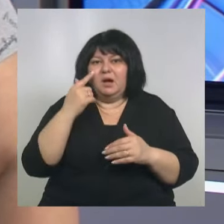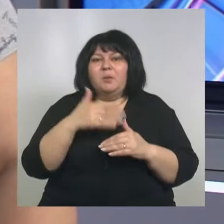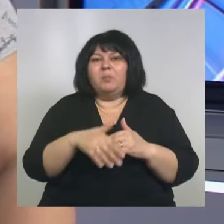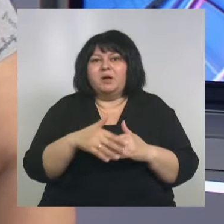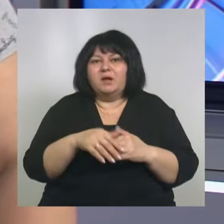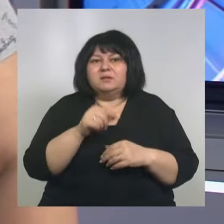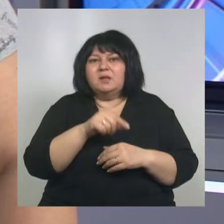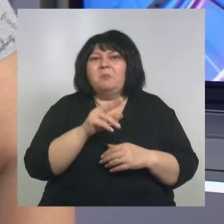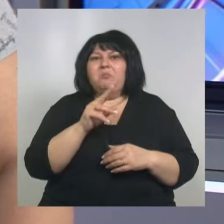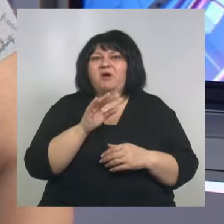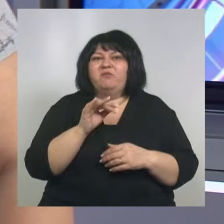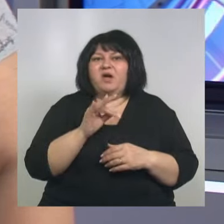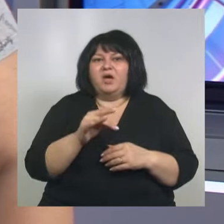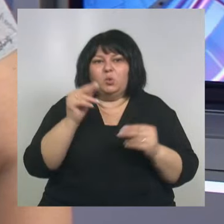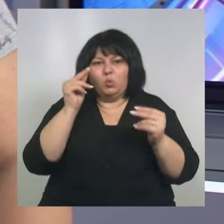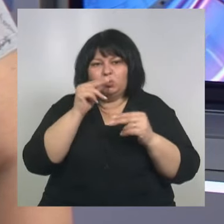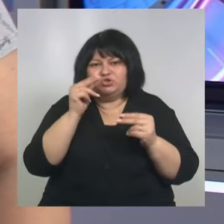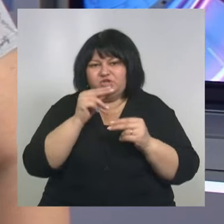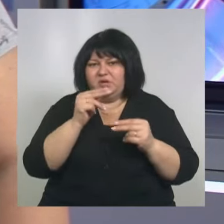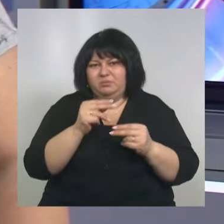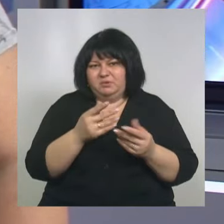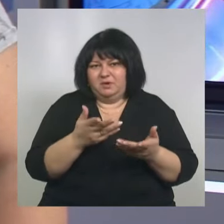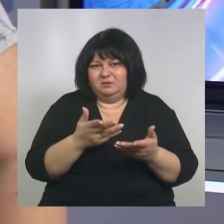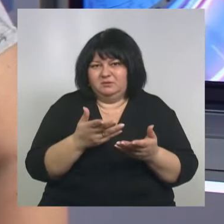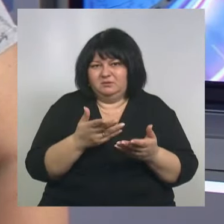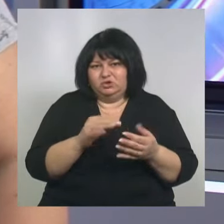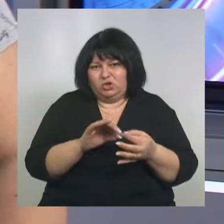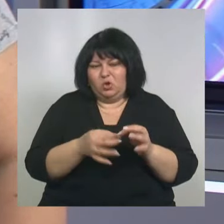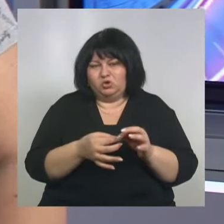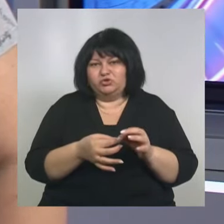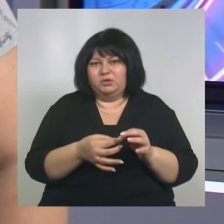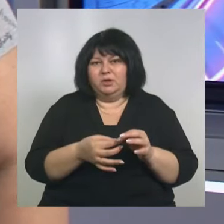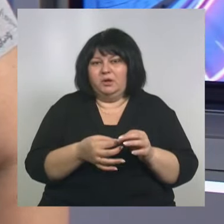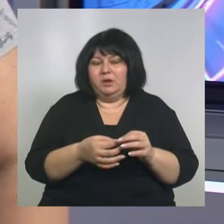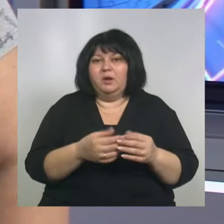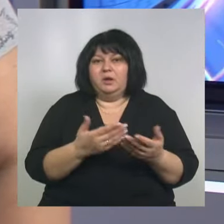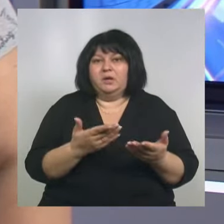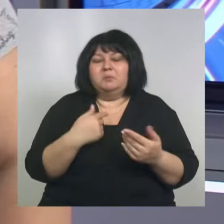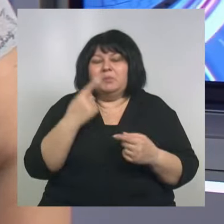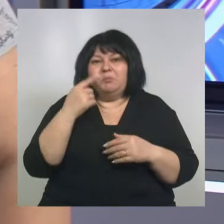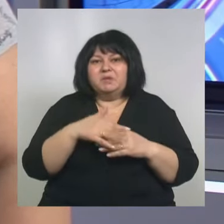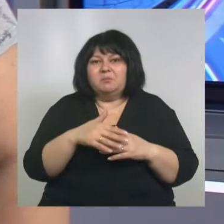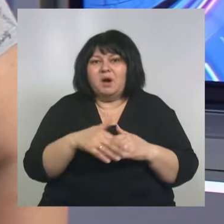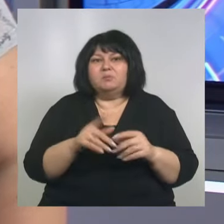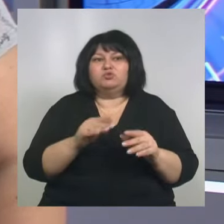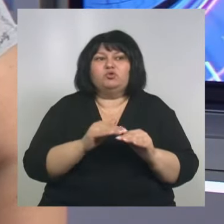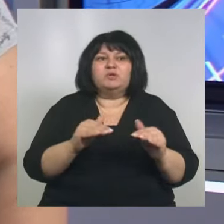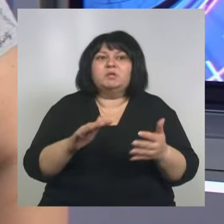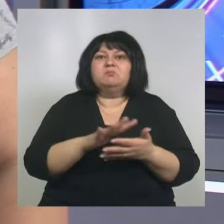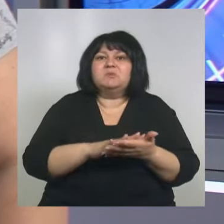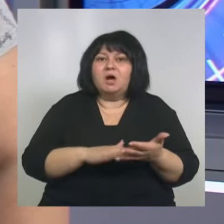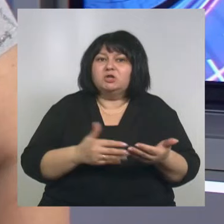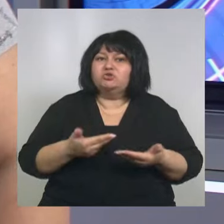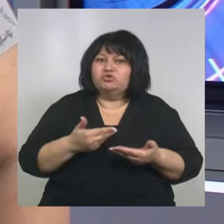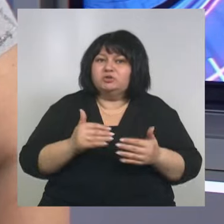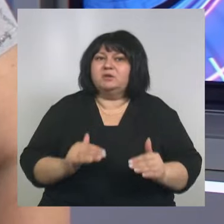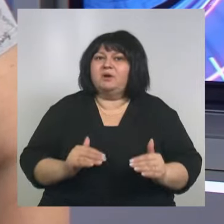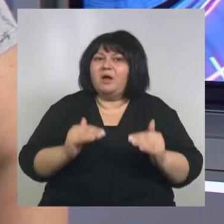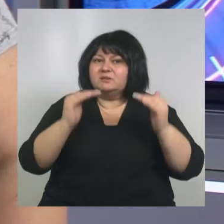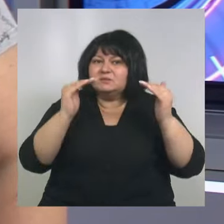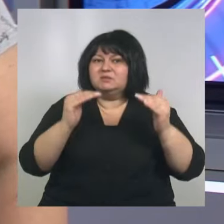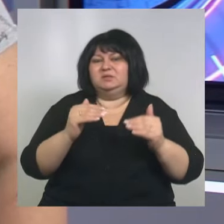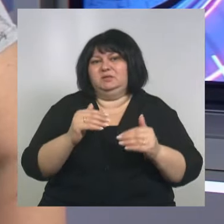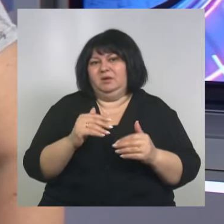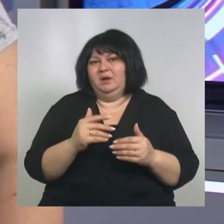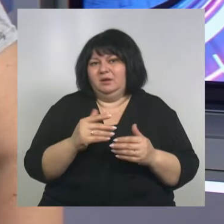ПВ всё равно качественно Учебный процесс сложно и мы понимаем что детям дальше жить расти строить свою жизнь